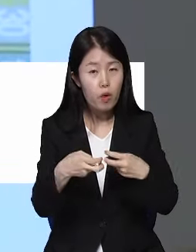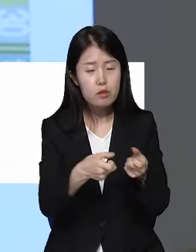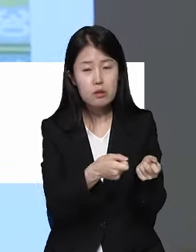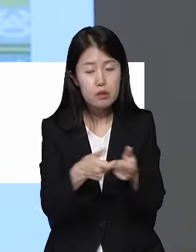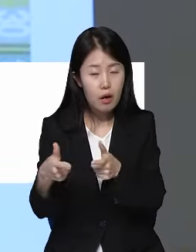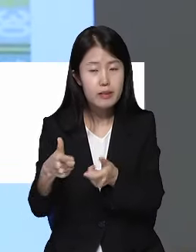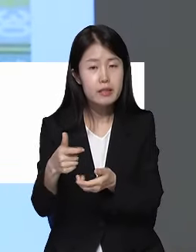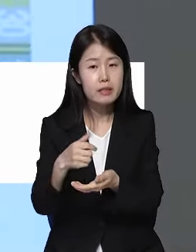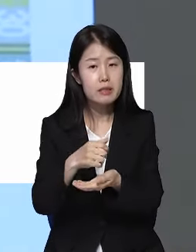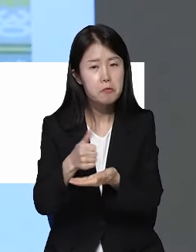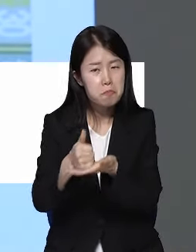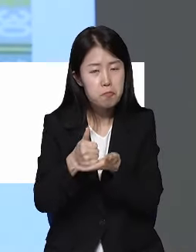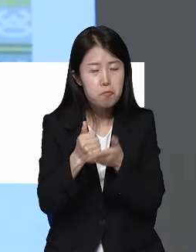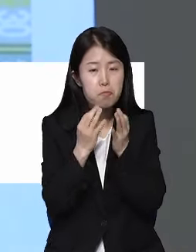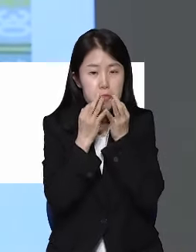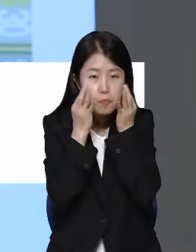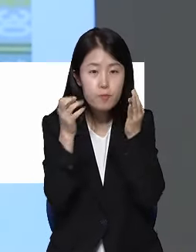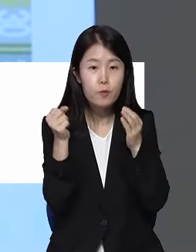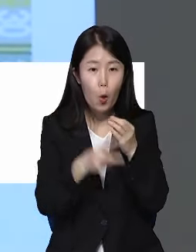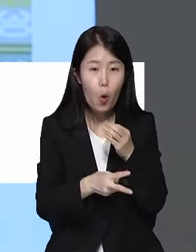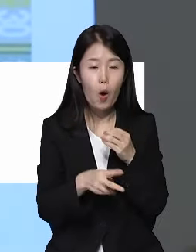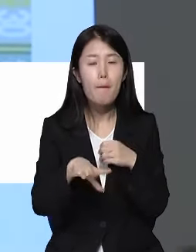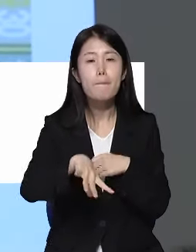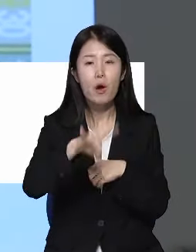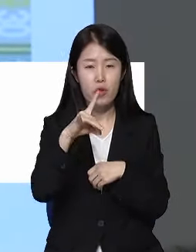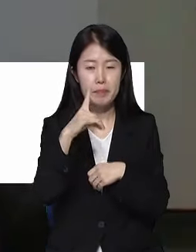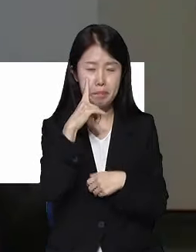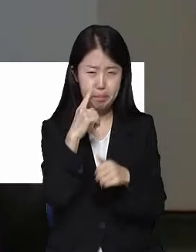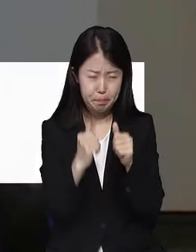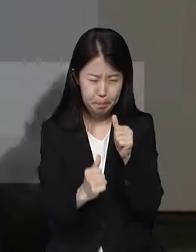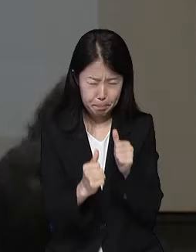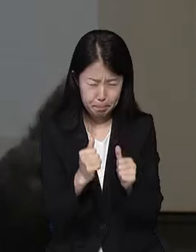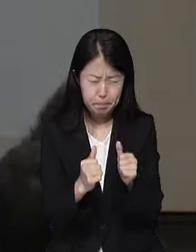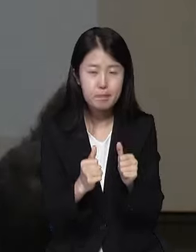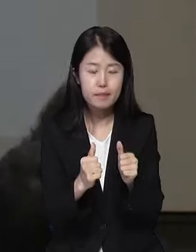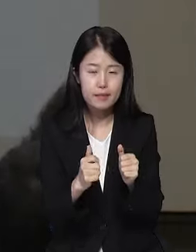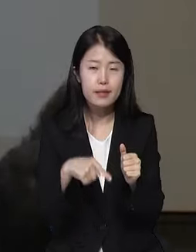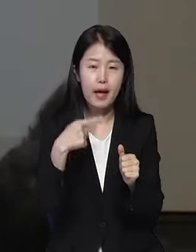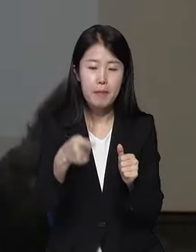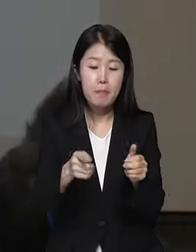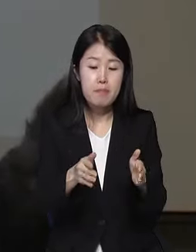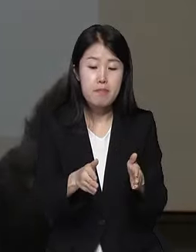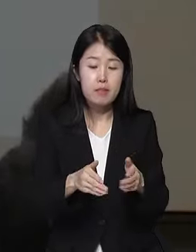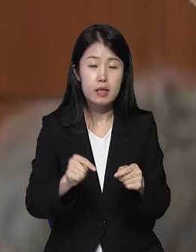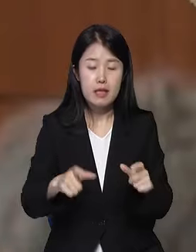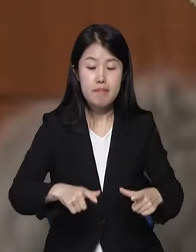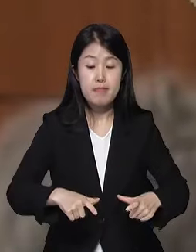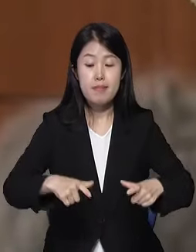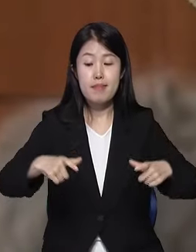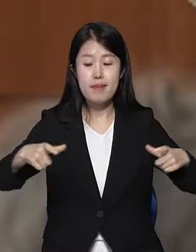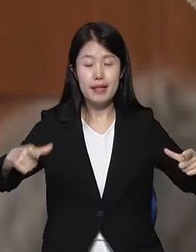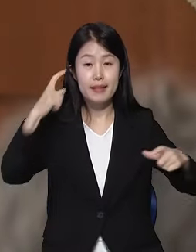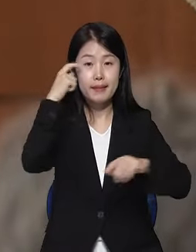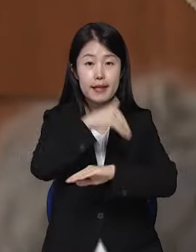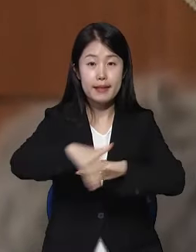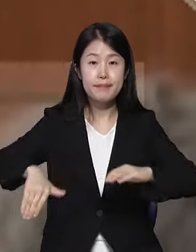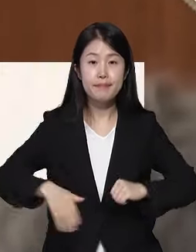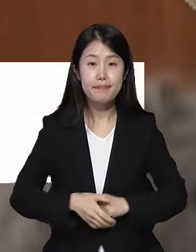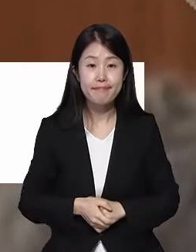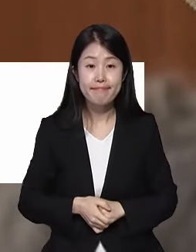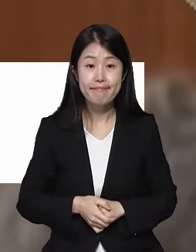짧은 구간부터 시민들에게 효과를 확인시켜주면서 사업을 확대해 나간다는 방침입니다. 처음에는 이제